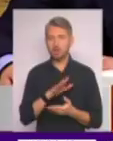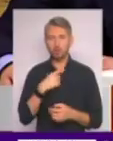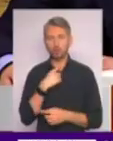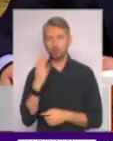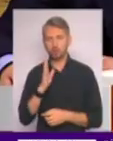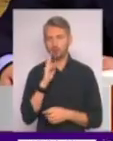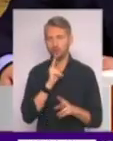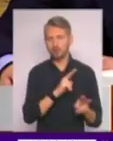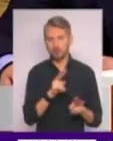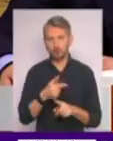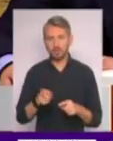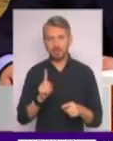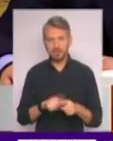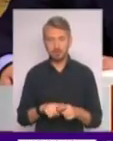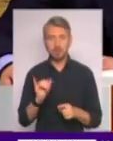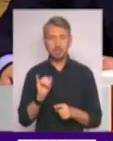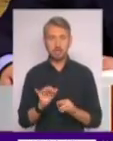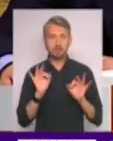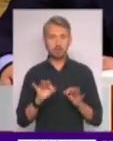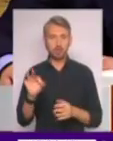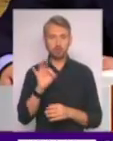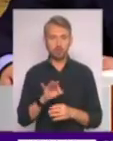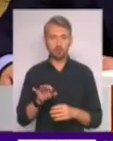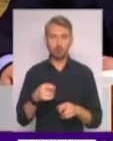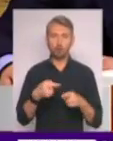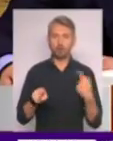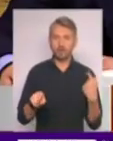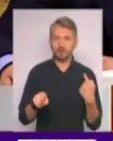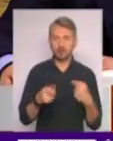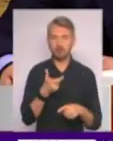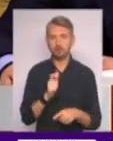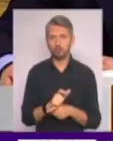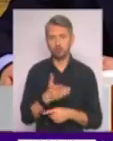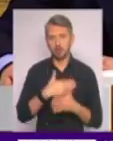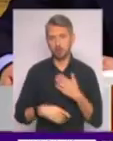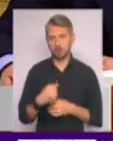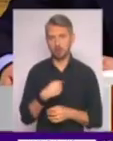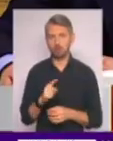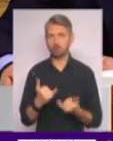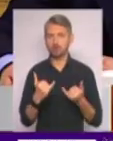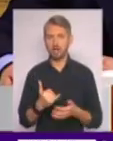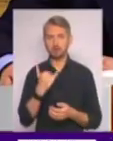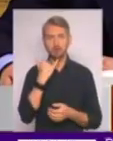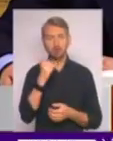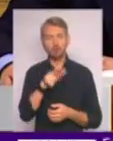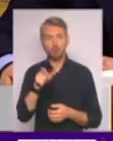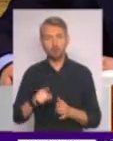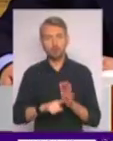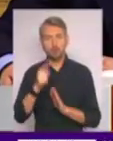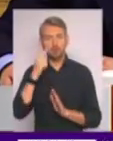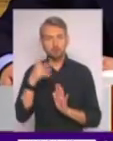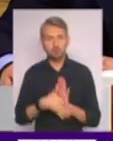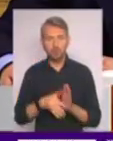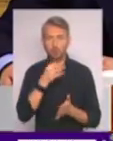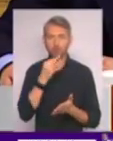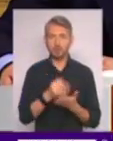будемо слідкувати за цим. Ну, звичайно, з приводу розрізнення, от дуже радує мене те, що от зараз вже наші додзвонювачі вони починають розрізнювати